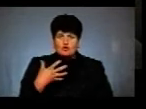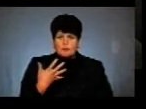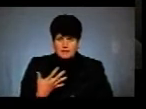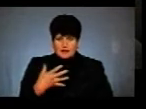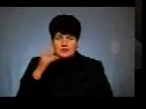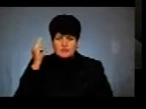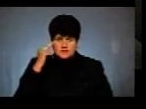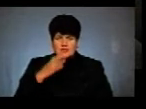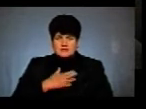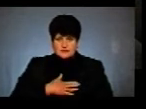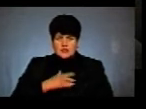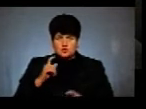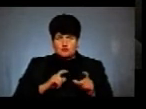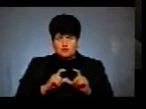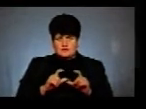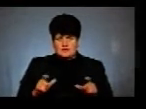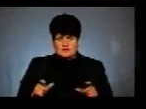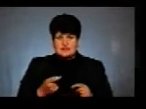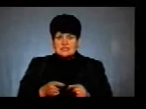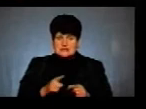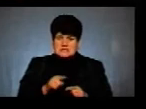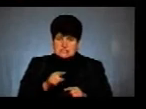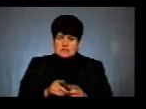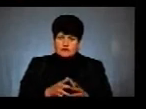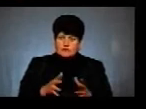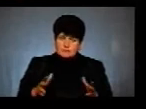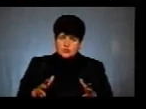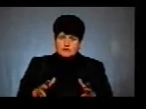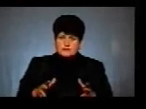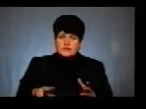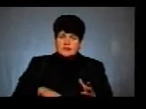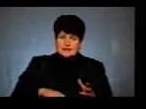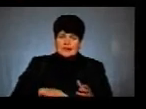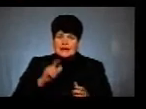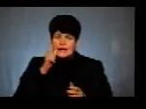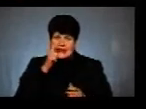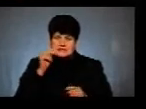навчаються в нашому університеті. Це переважно директори грецьких шкіл,